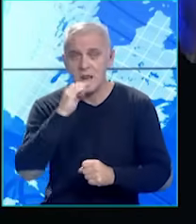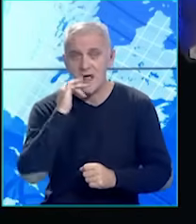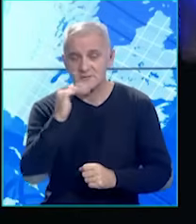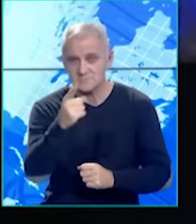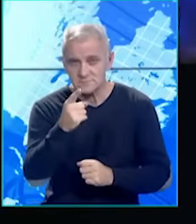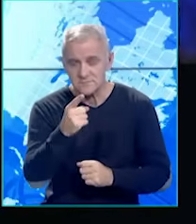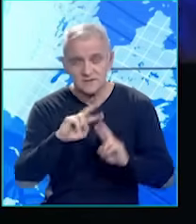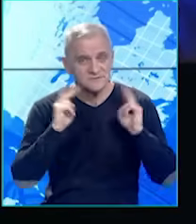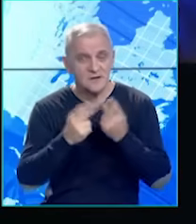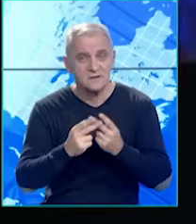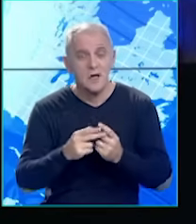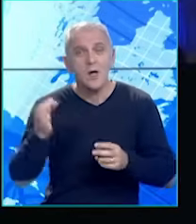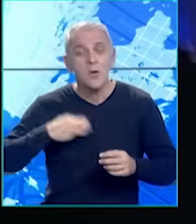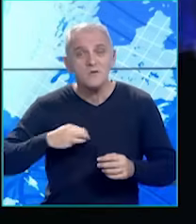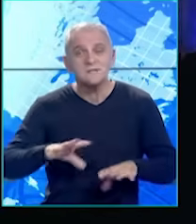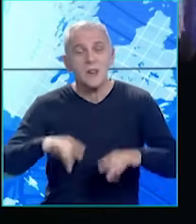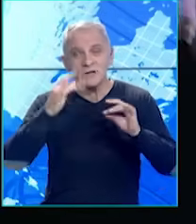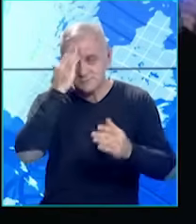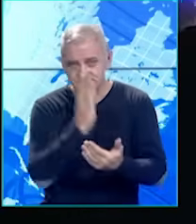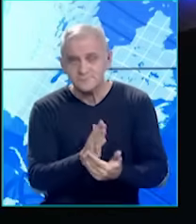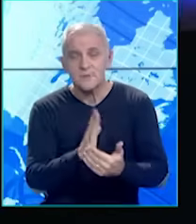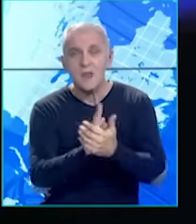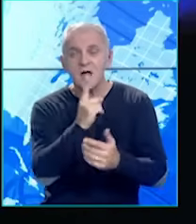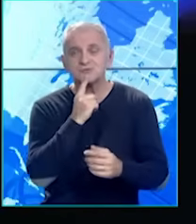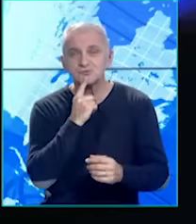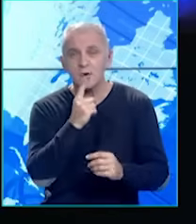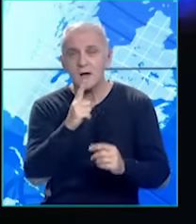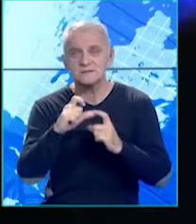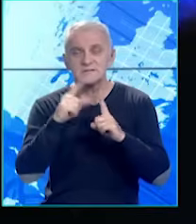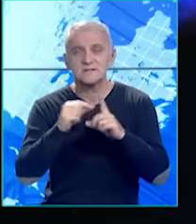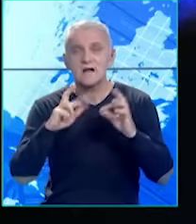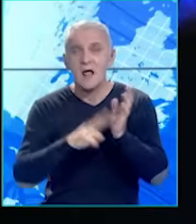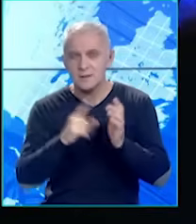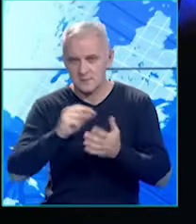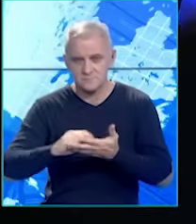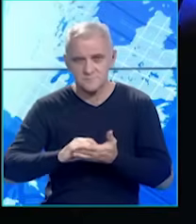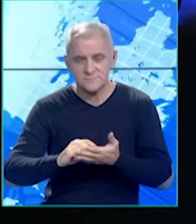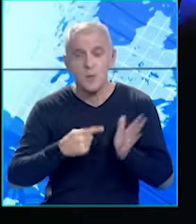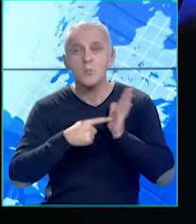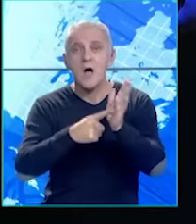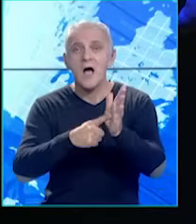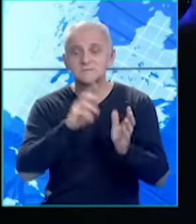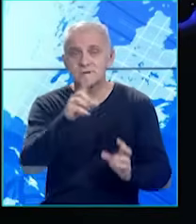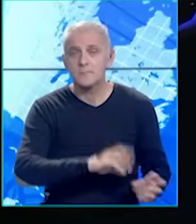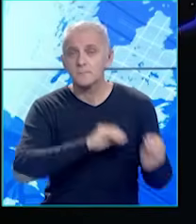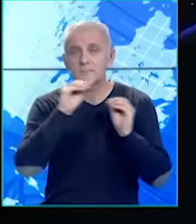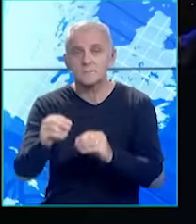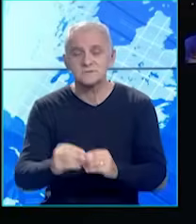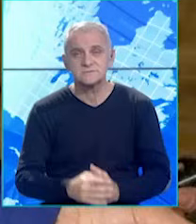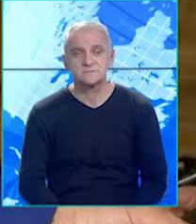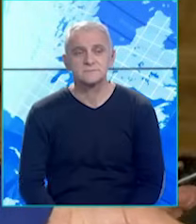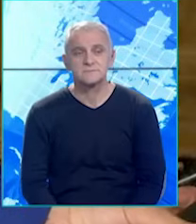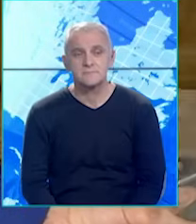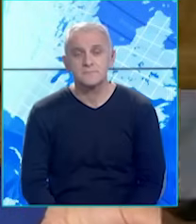svijetu, zadatak je pronaći adekvatan način kojim će se autentičan Sidranov izražaj prikazati i prenijeti putem pokreta i